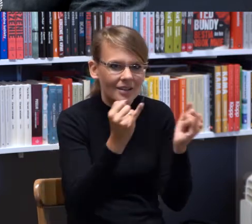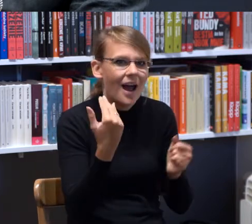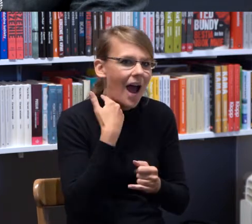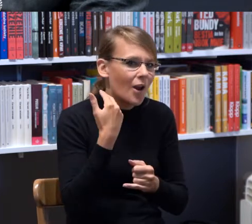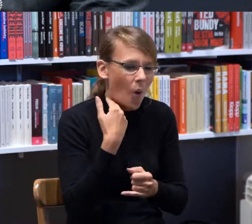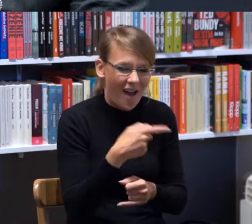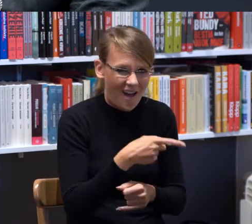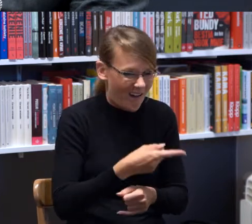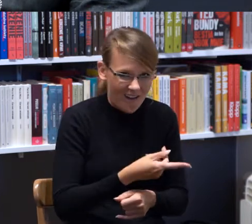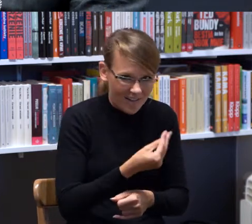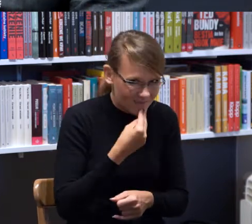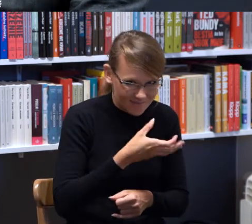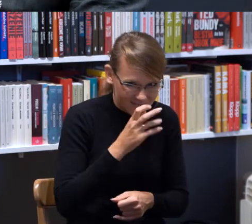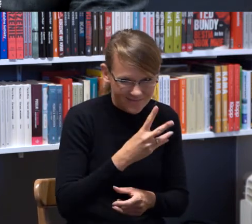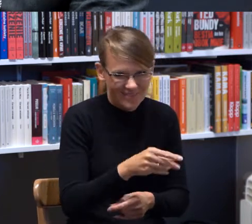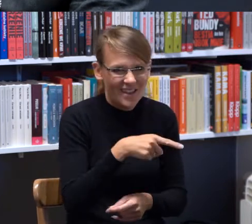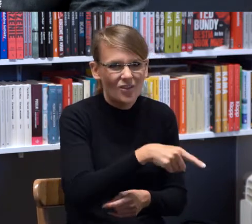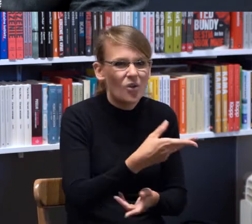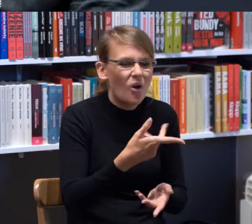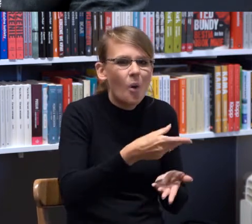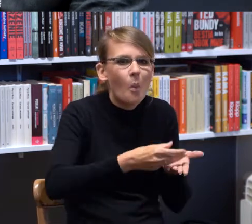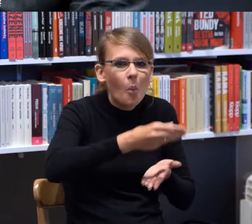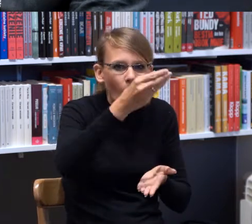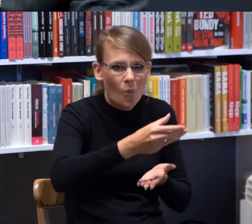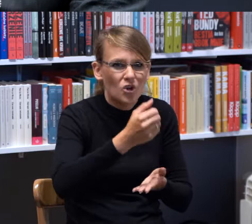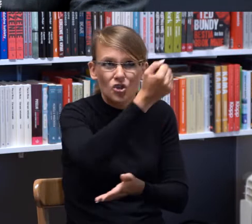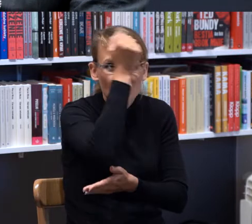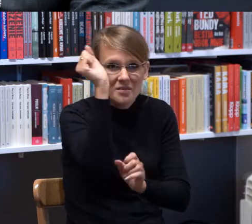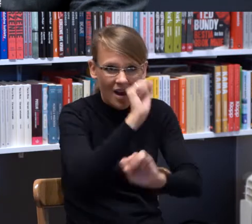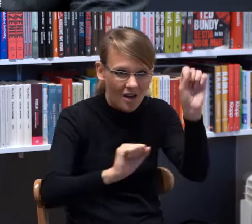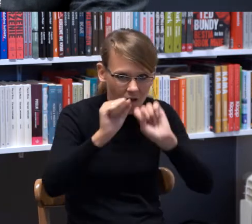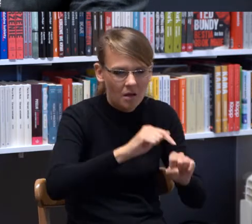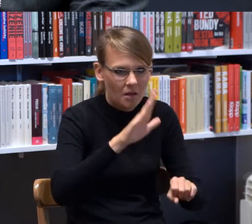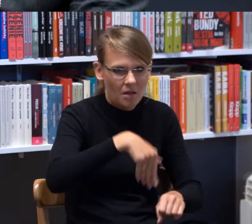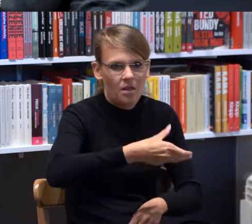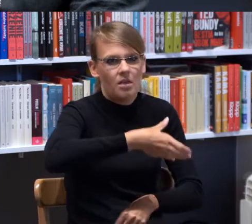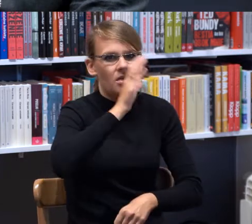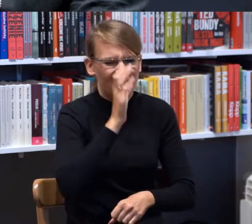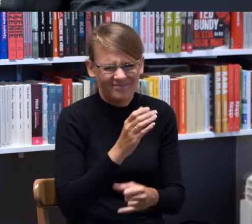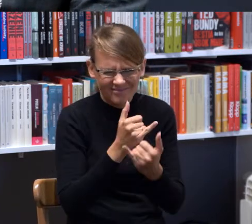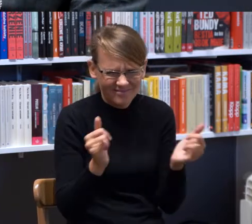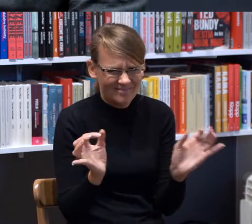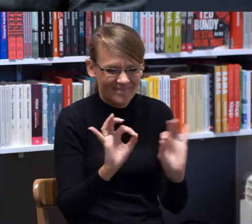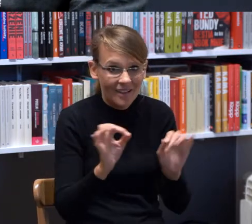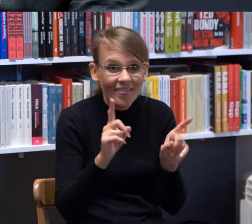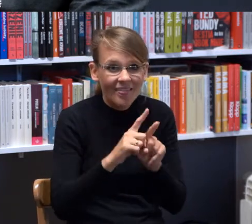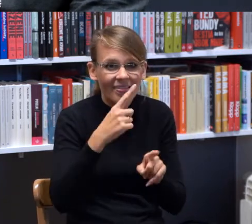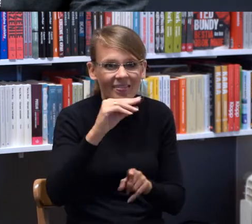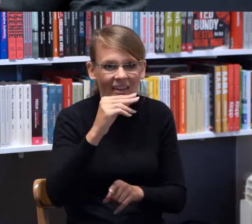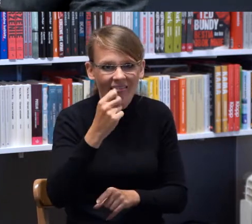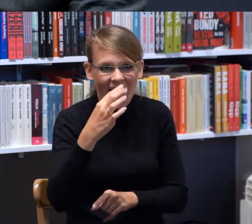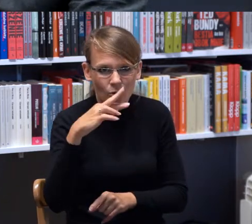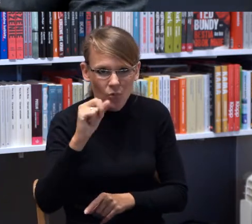niespożywcze. To były płyny do mycia szyb. No w ogóle jakieś straszne historie, jak to czytałam. I denaturat, rzecz jasna. To